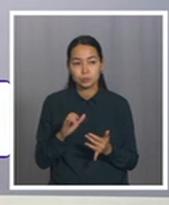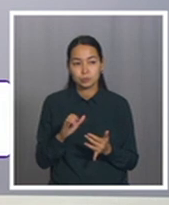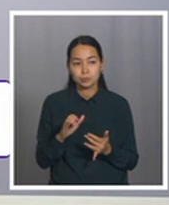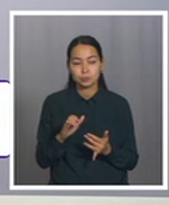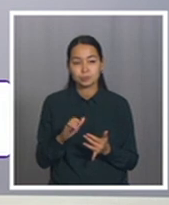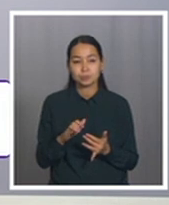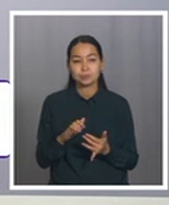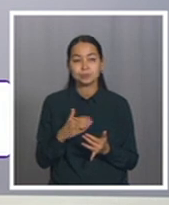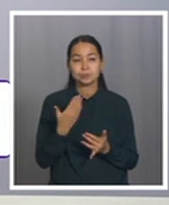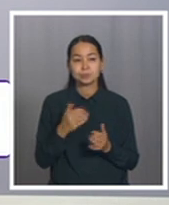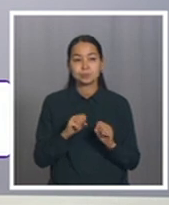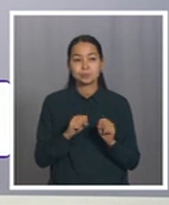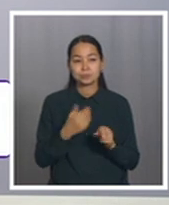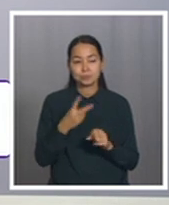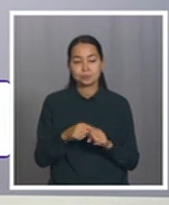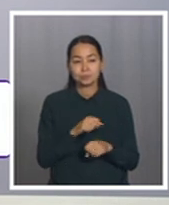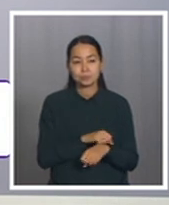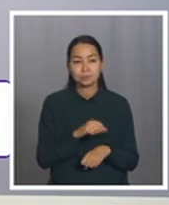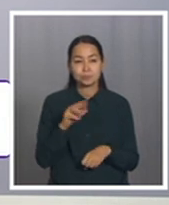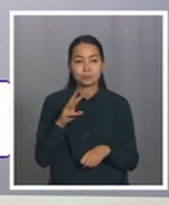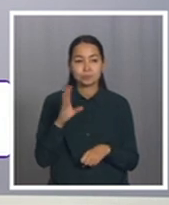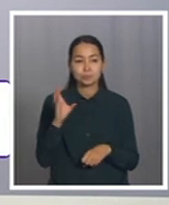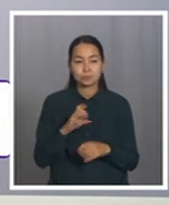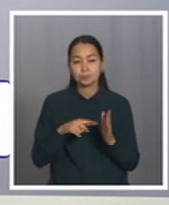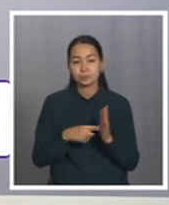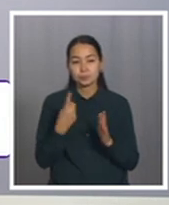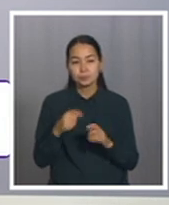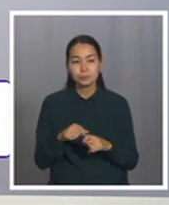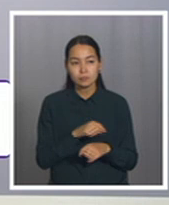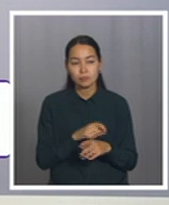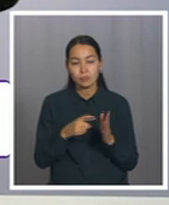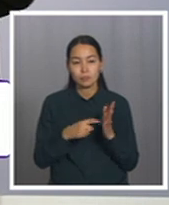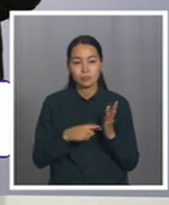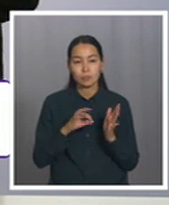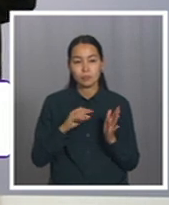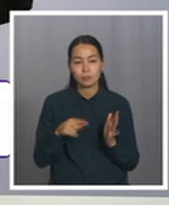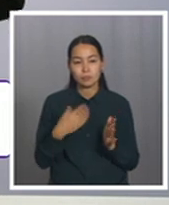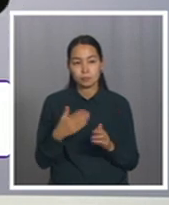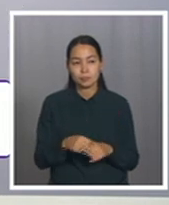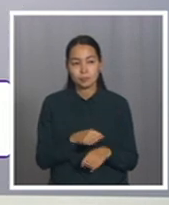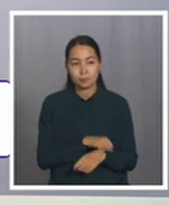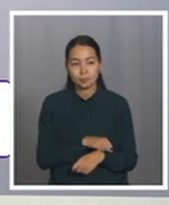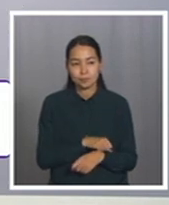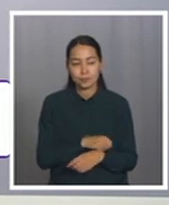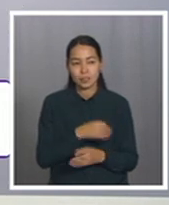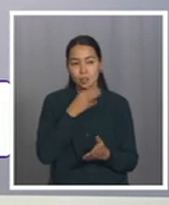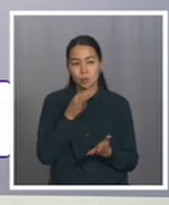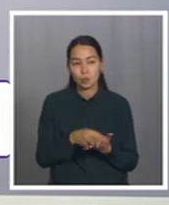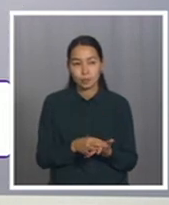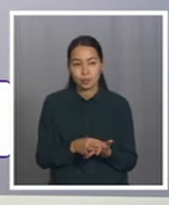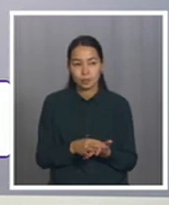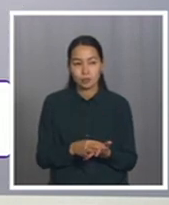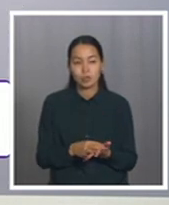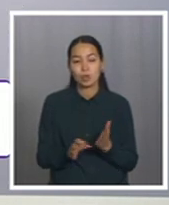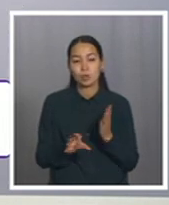Солайша жылдамдық тең 2 метр бөлінген секунд көбейту 1 метр бөлінген 0,5 метр. Жауабы соңғы